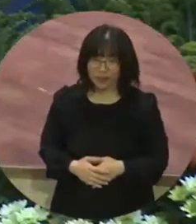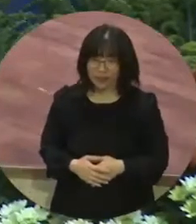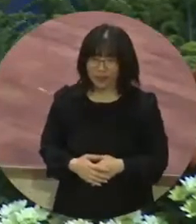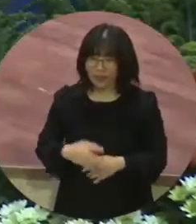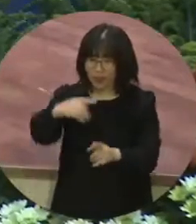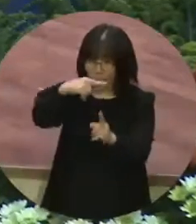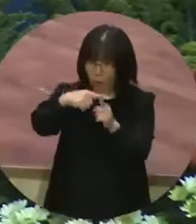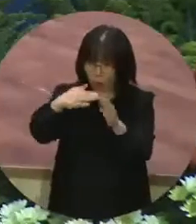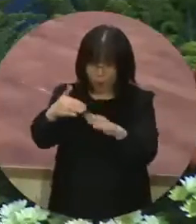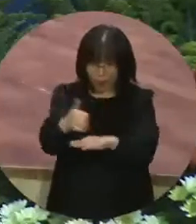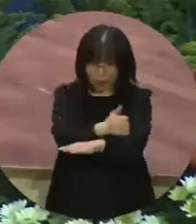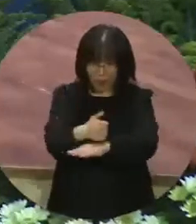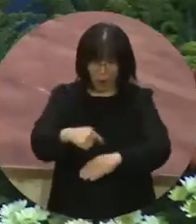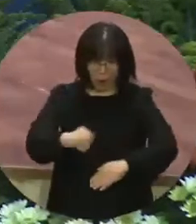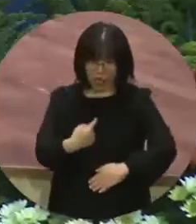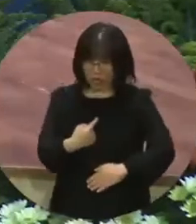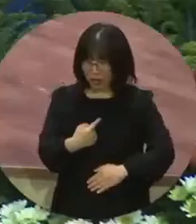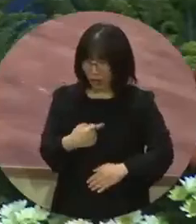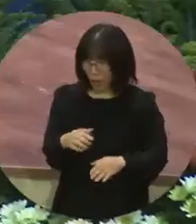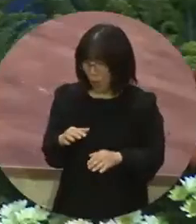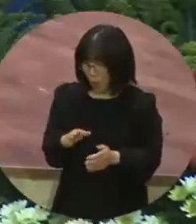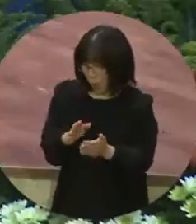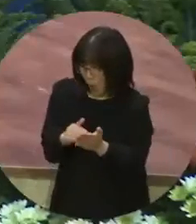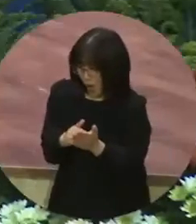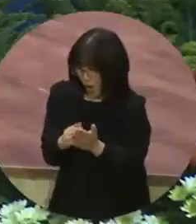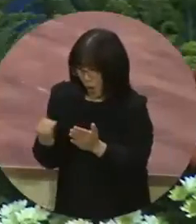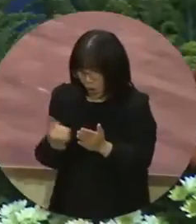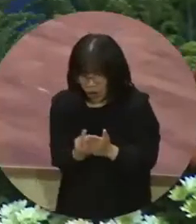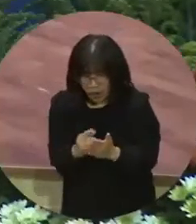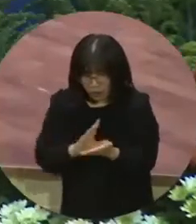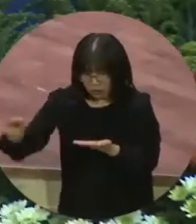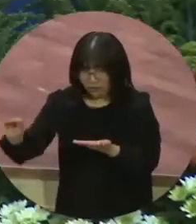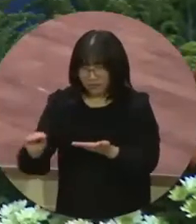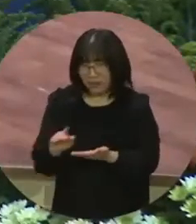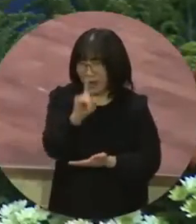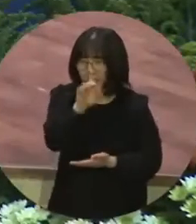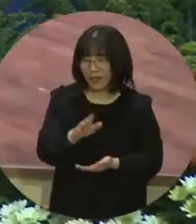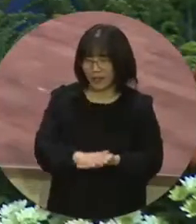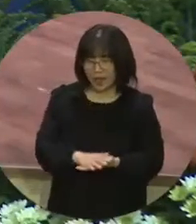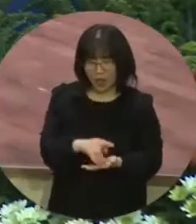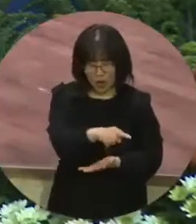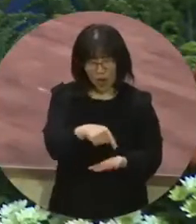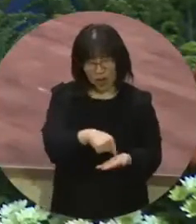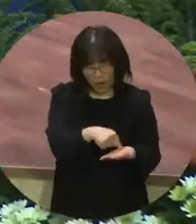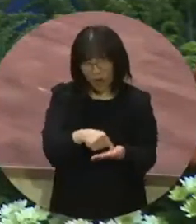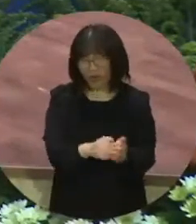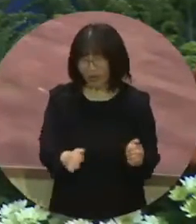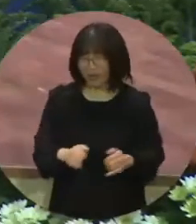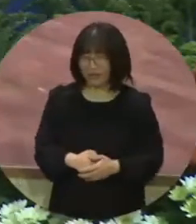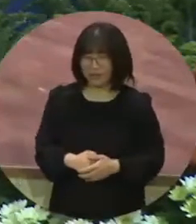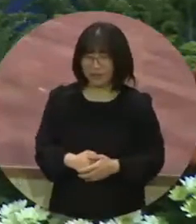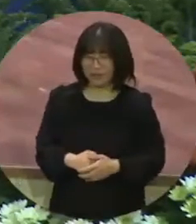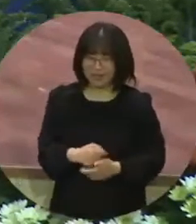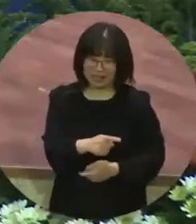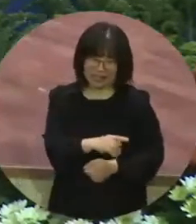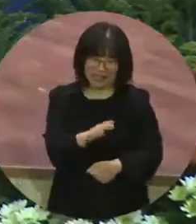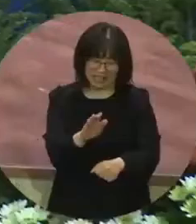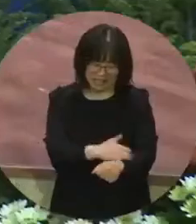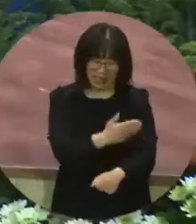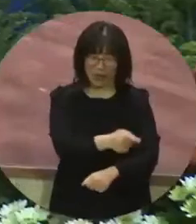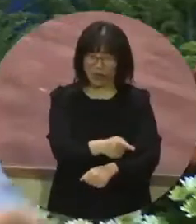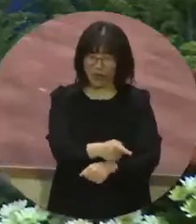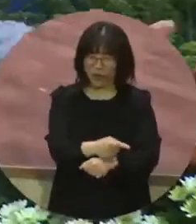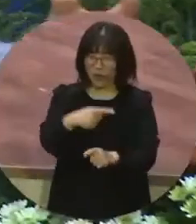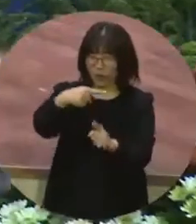교회를 다니면서도 혼자 사과딱 삭감딱. 외롭고 고독한 사람이 그 잘못 살고 있어요. 교회는 조직이